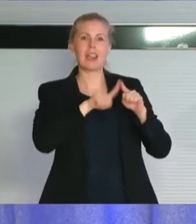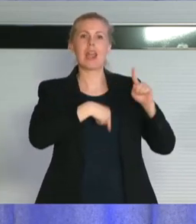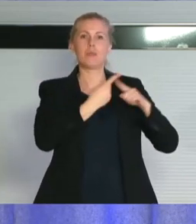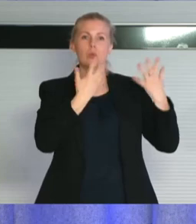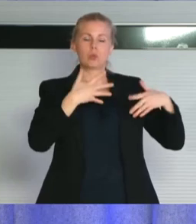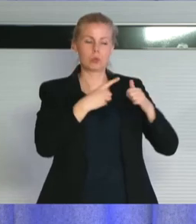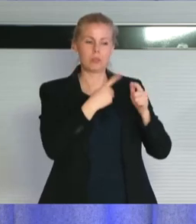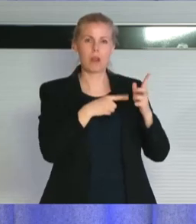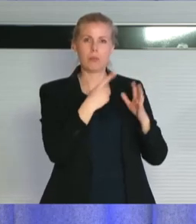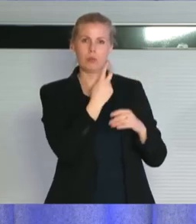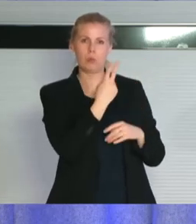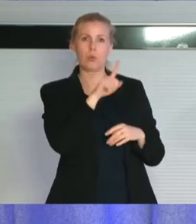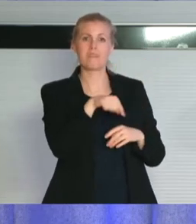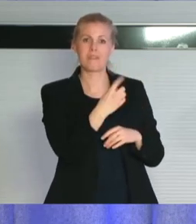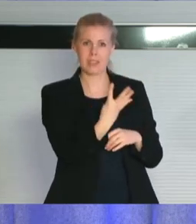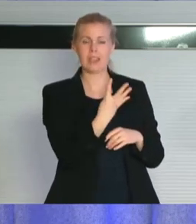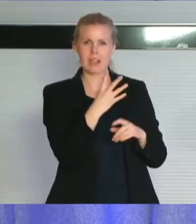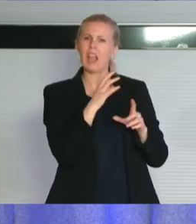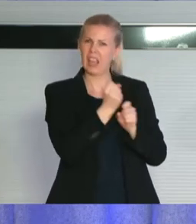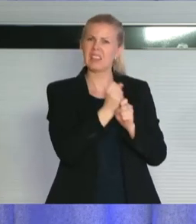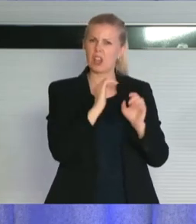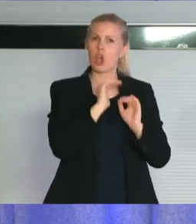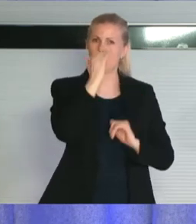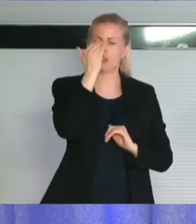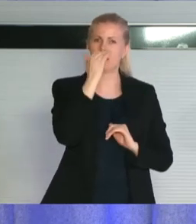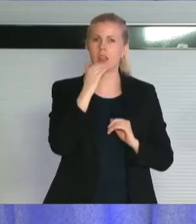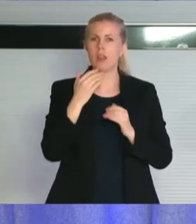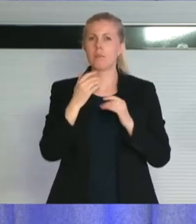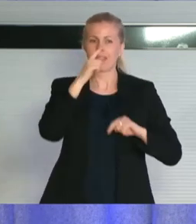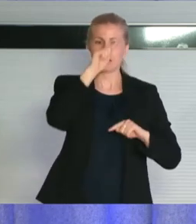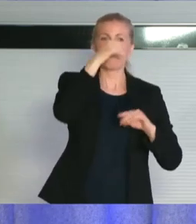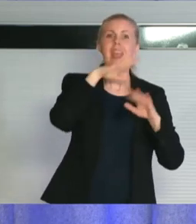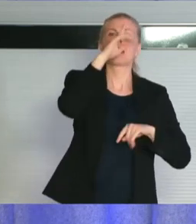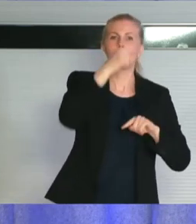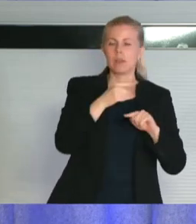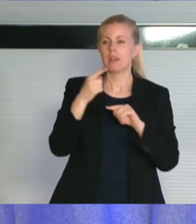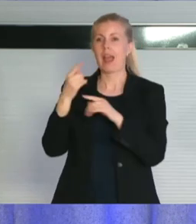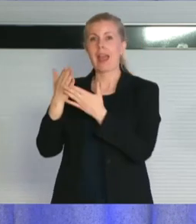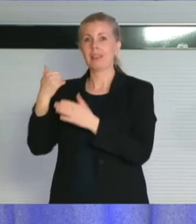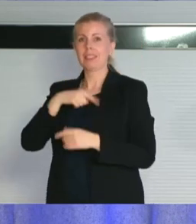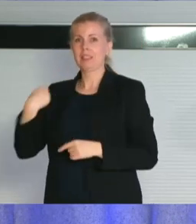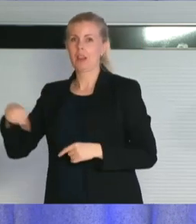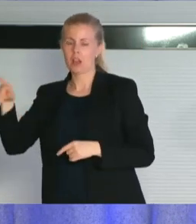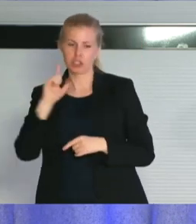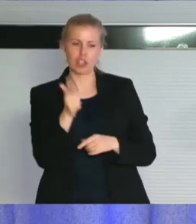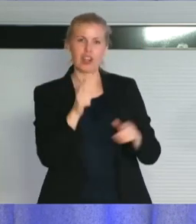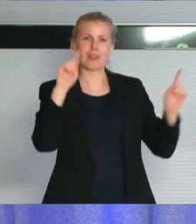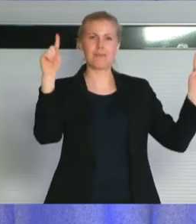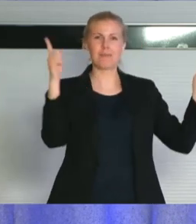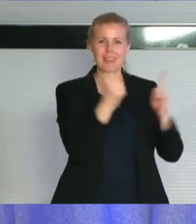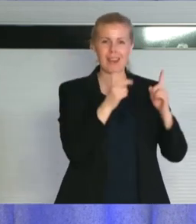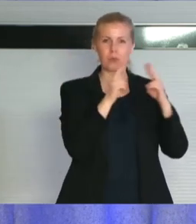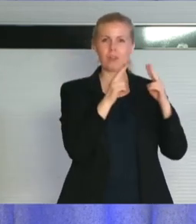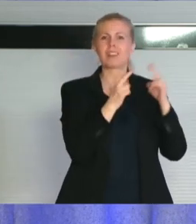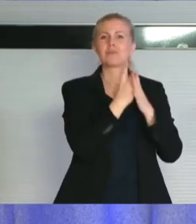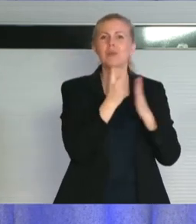2,4, altså relativt høyt, men litt lavere enn i Kina, antagelig fordi kontakthyppigheten normalt i Norge er mindre enn i